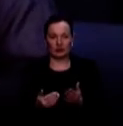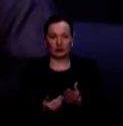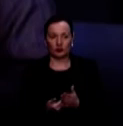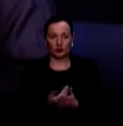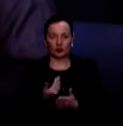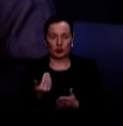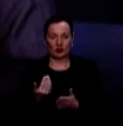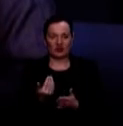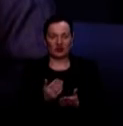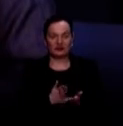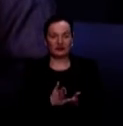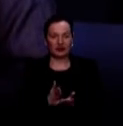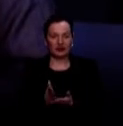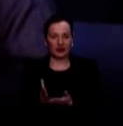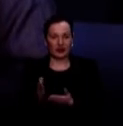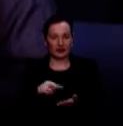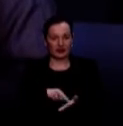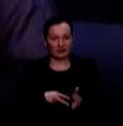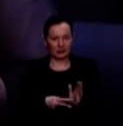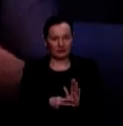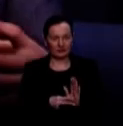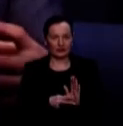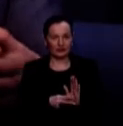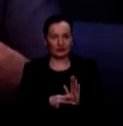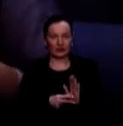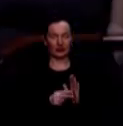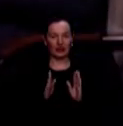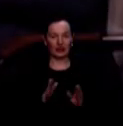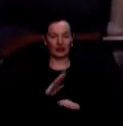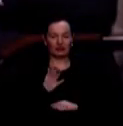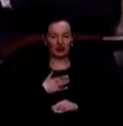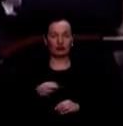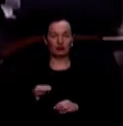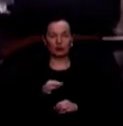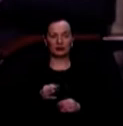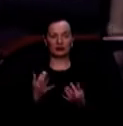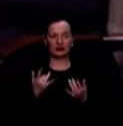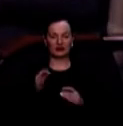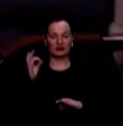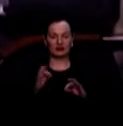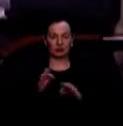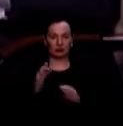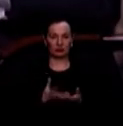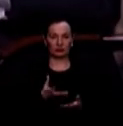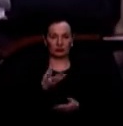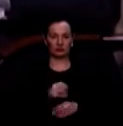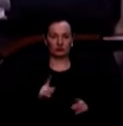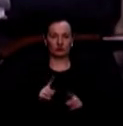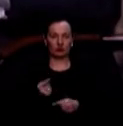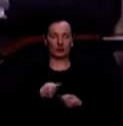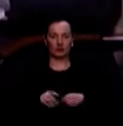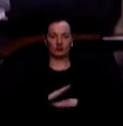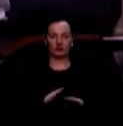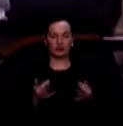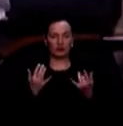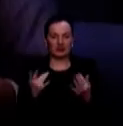нова стратегія, вона не тільки в нас в області. Давайте скажемо, наскільки відсотків профінансована, щоб потім не повертатися стратегія? Наскільки